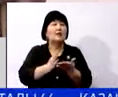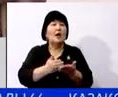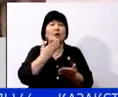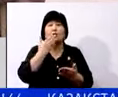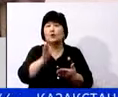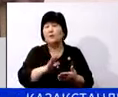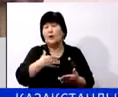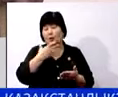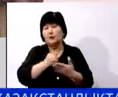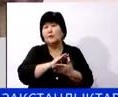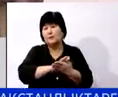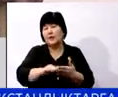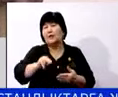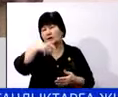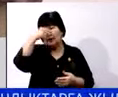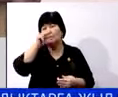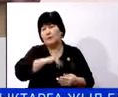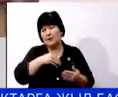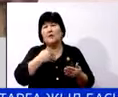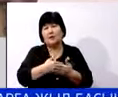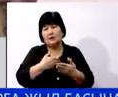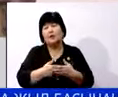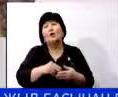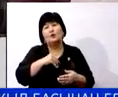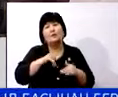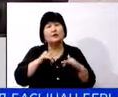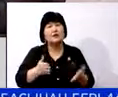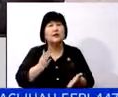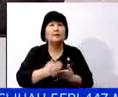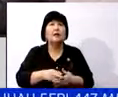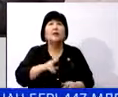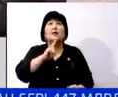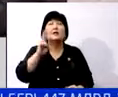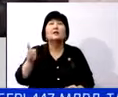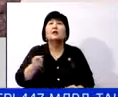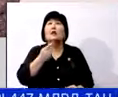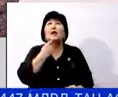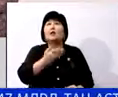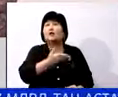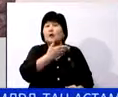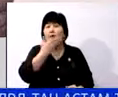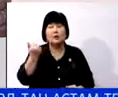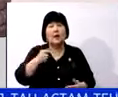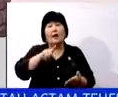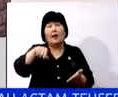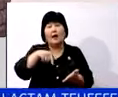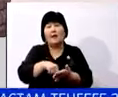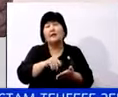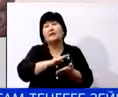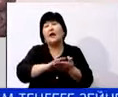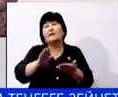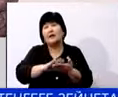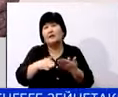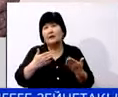сұрамай өзіміздің таза маңдай терімізбен жұмыс жасап жатырмын. Ешқандай да қиыншылығы жоқ. Қаламыздың не